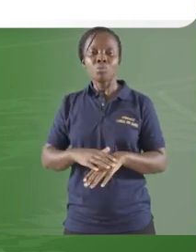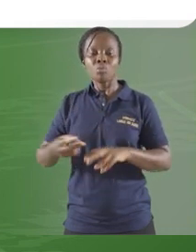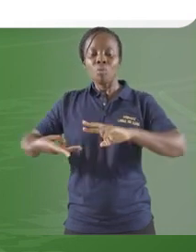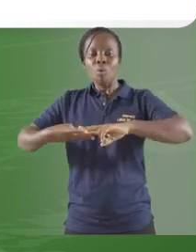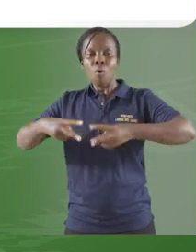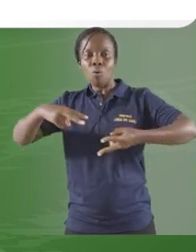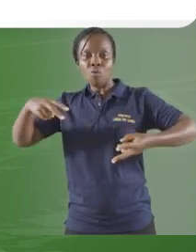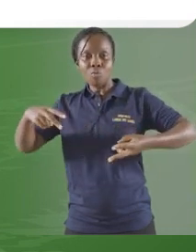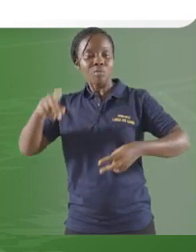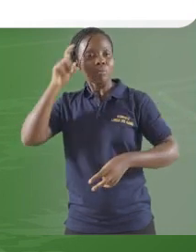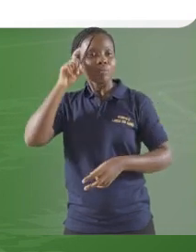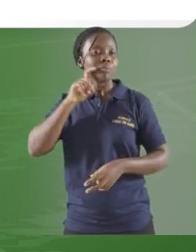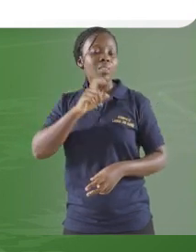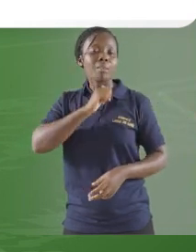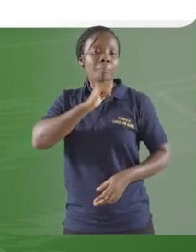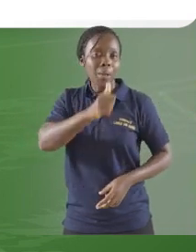autosome.